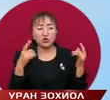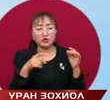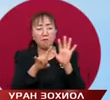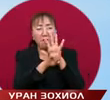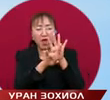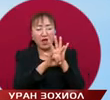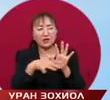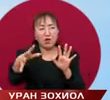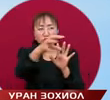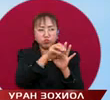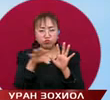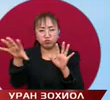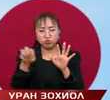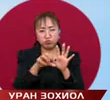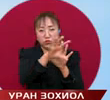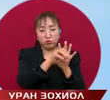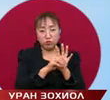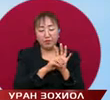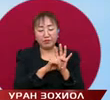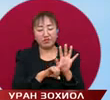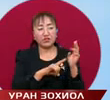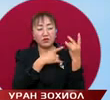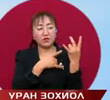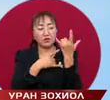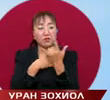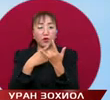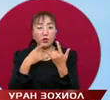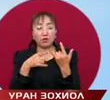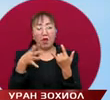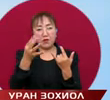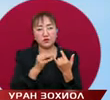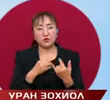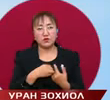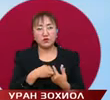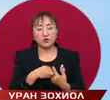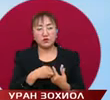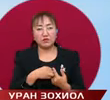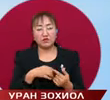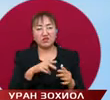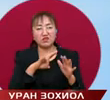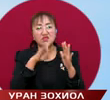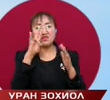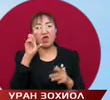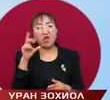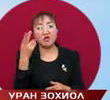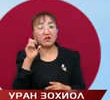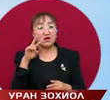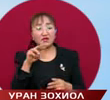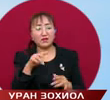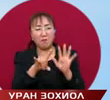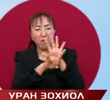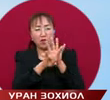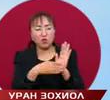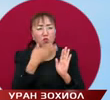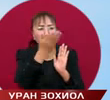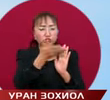холбож, цөөхөн тэмээгээ гадаа авчирлаа. Нэгдэлт малаа тоо зүсээр нь хүлээлгэн өх ажил үргэлжилсээр